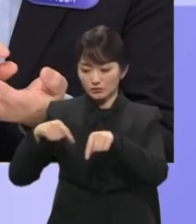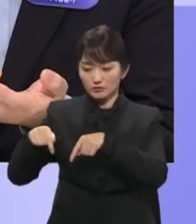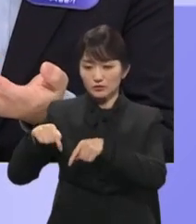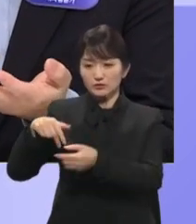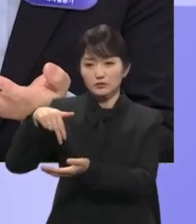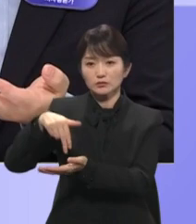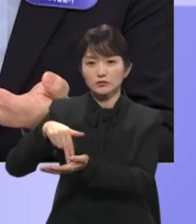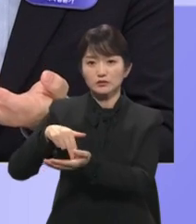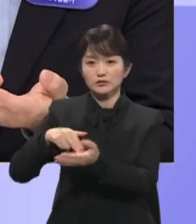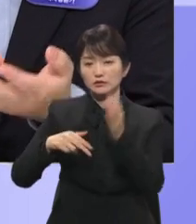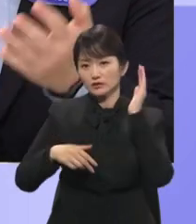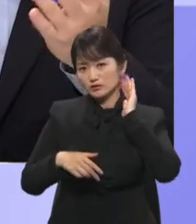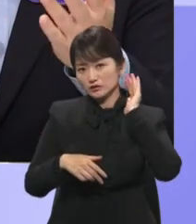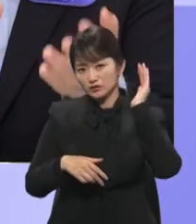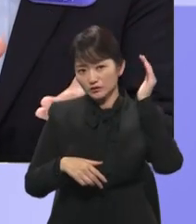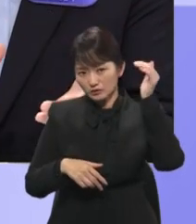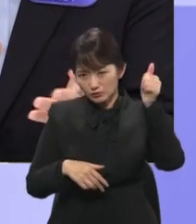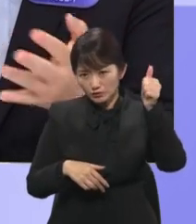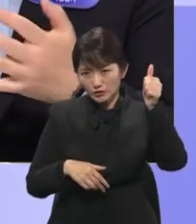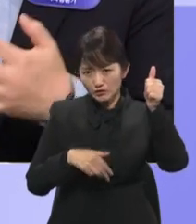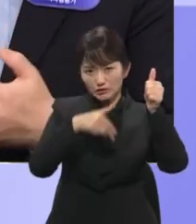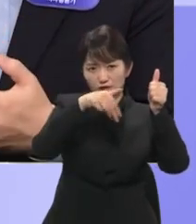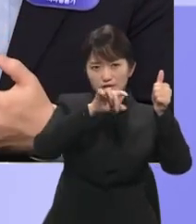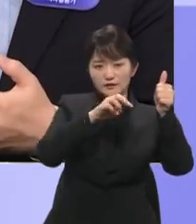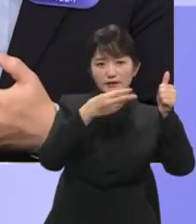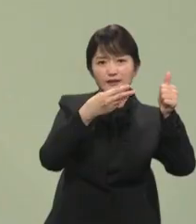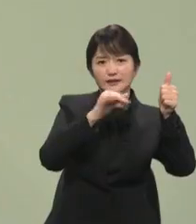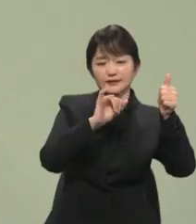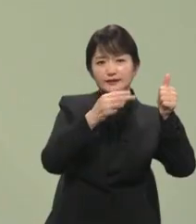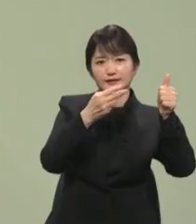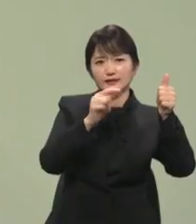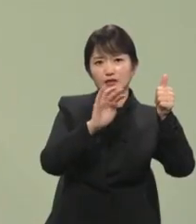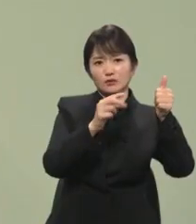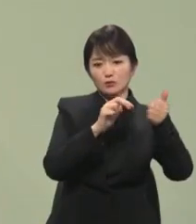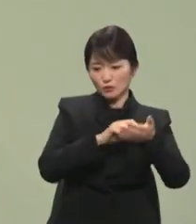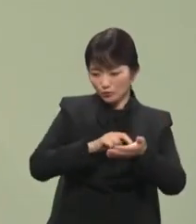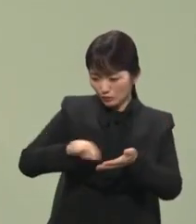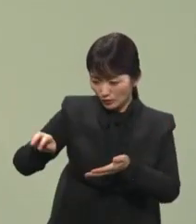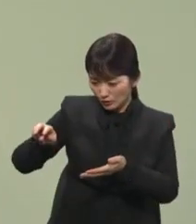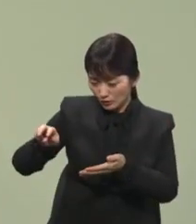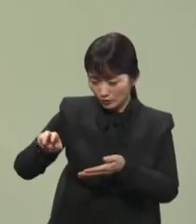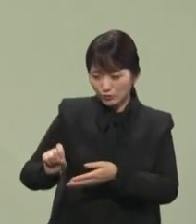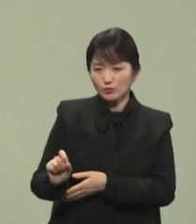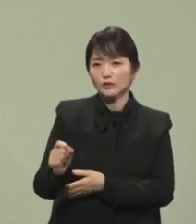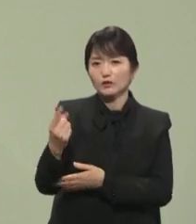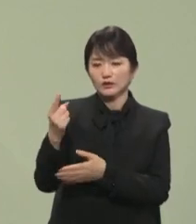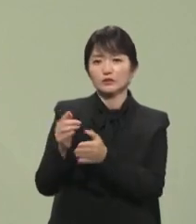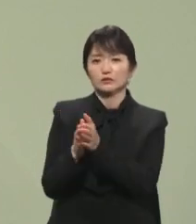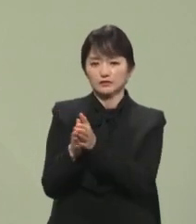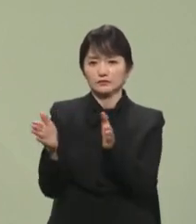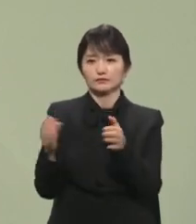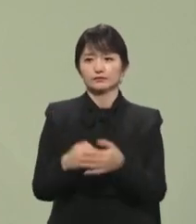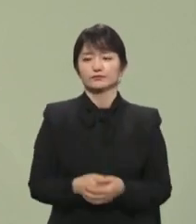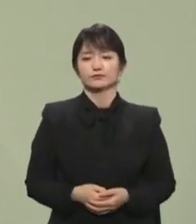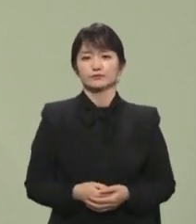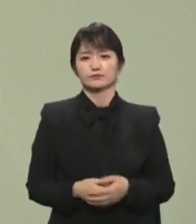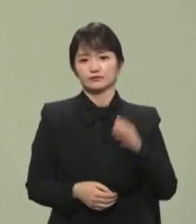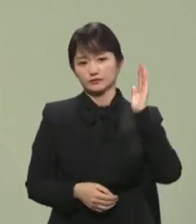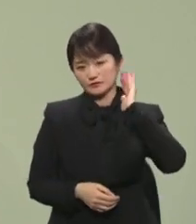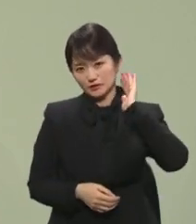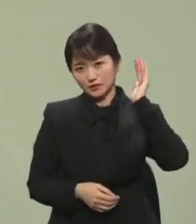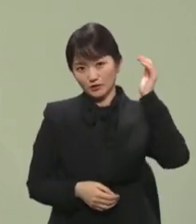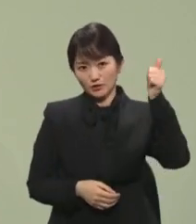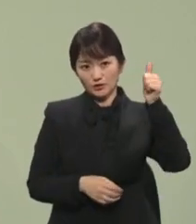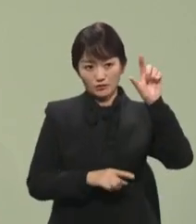그게 체리 따봉 문자 뭐 이런 걸로 터 시작된 어떤 사건 아닙니까 그러면 사면이라는게 가능하려면 대통령의 태도가 바뀌어서